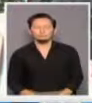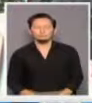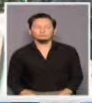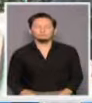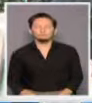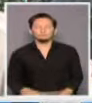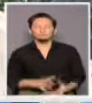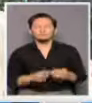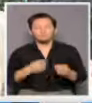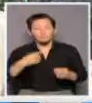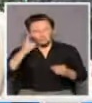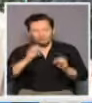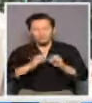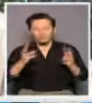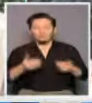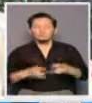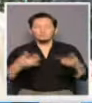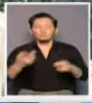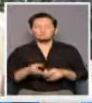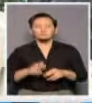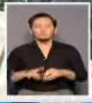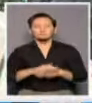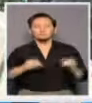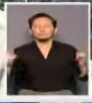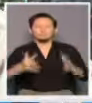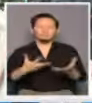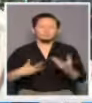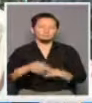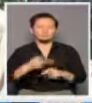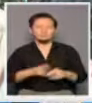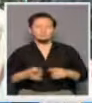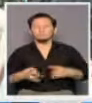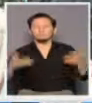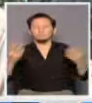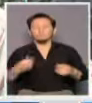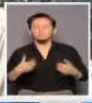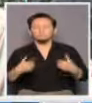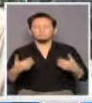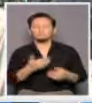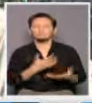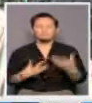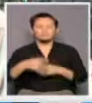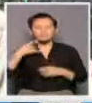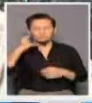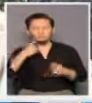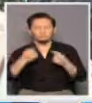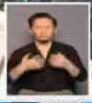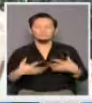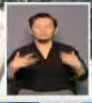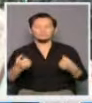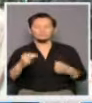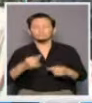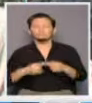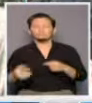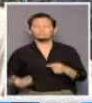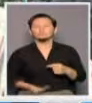Я считаю, что этот священный праздник Курбанайт объединяет всех. В этот замечательный день я хочу пожелать всем казахстанцам крепкого здоровья и